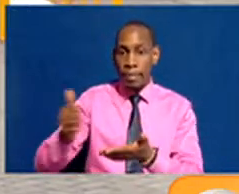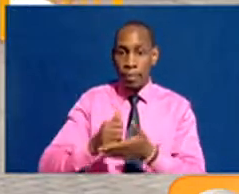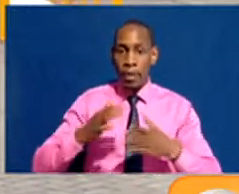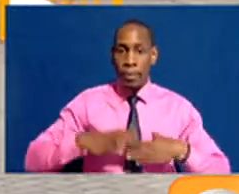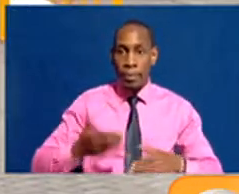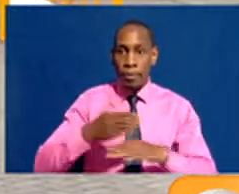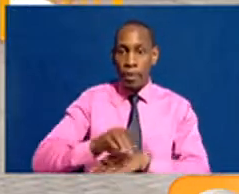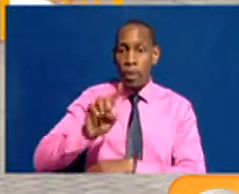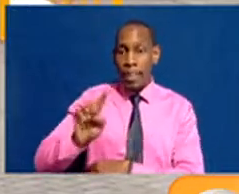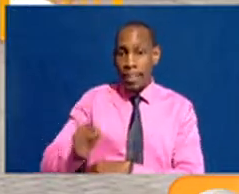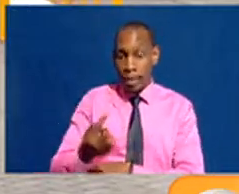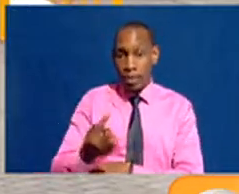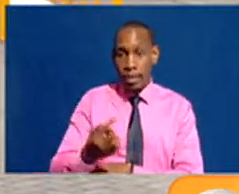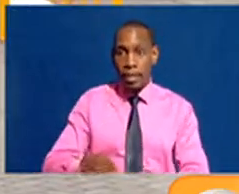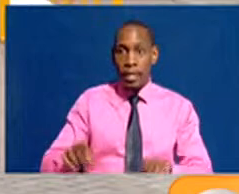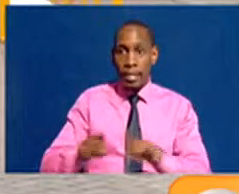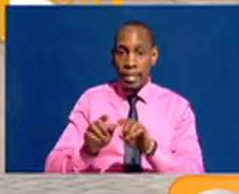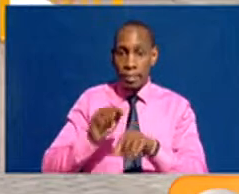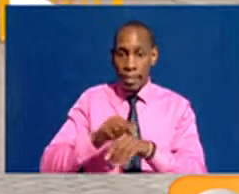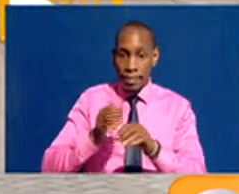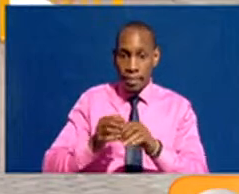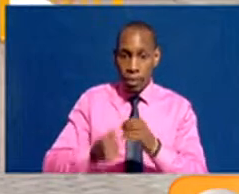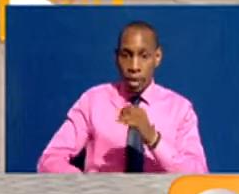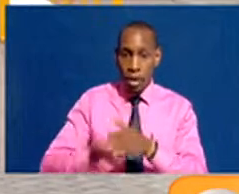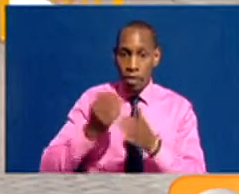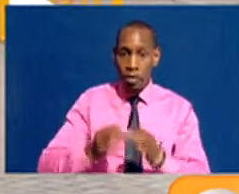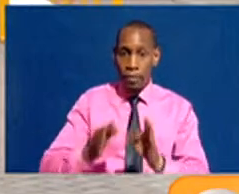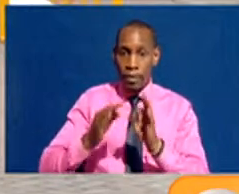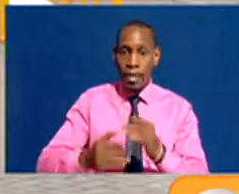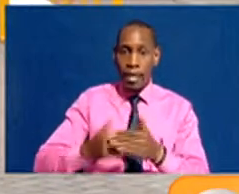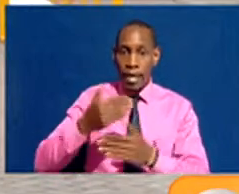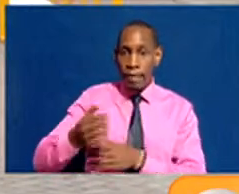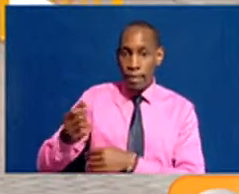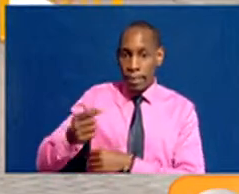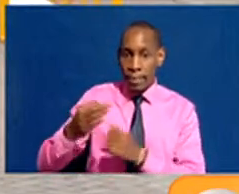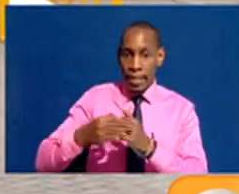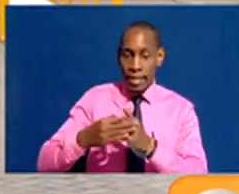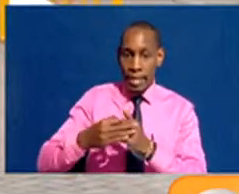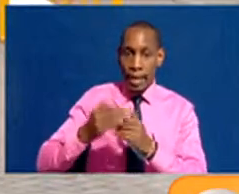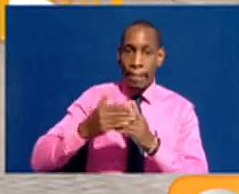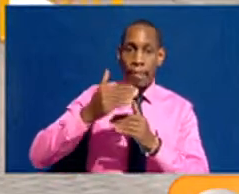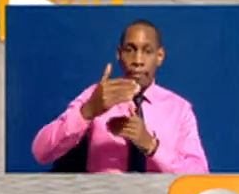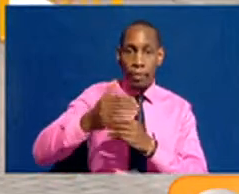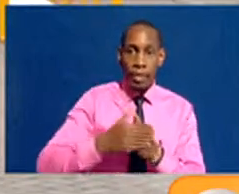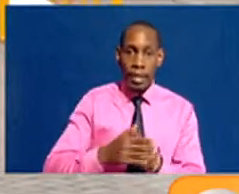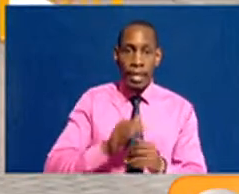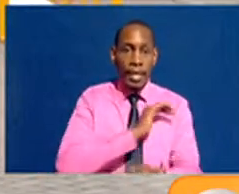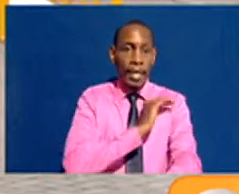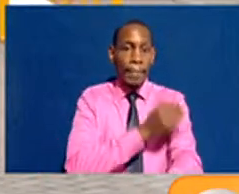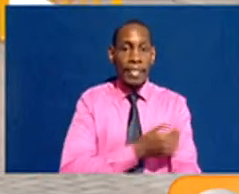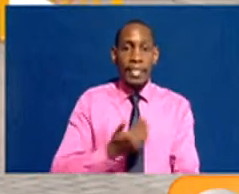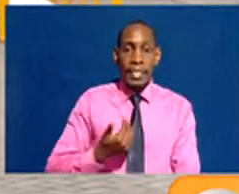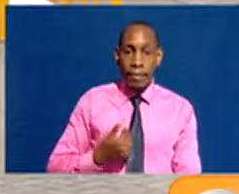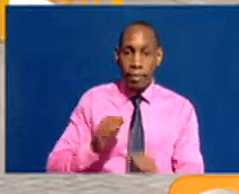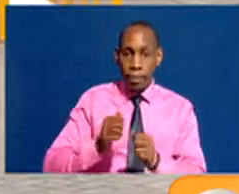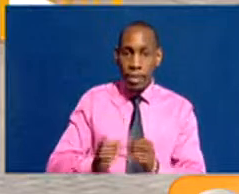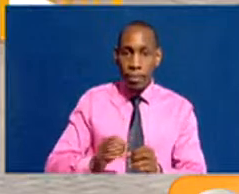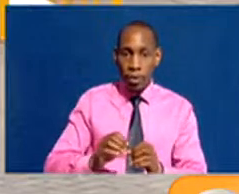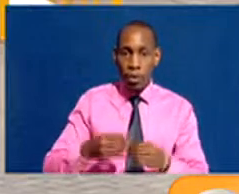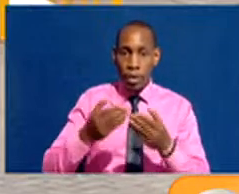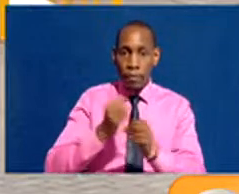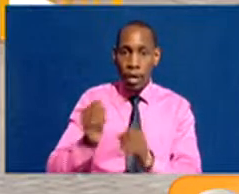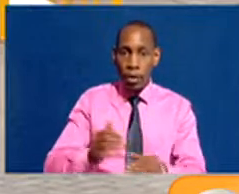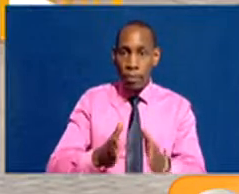zaidi ya 1,000 na itakapozinduliwa rasmi baada ya miezi 8 ijayo watakuwa na uwezo wa kuweza kutoa nafasi za